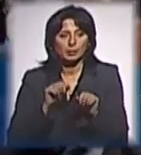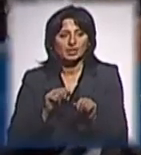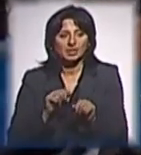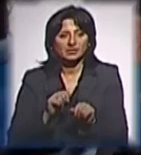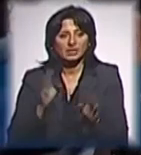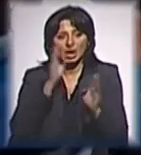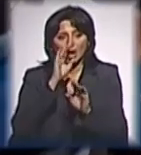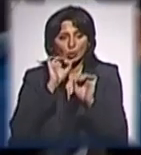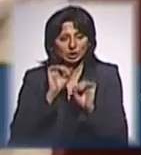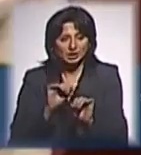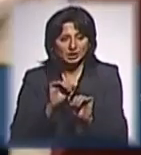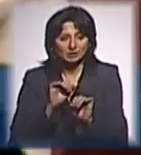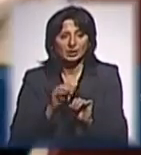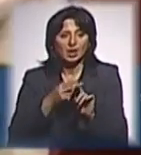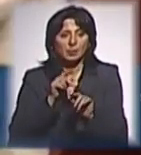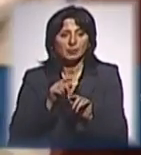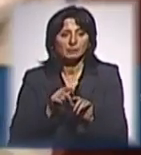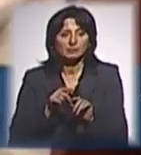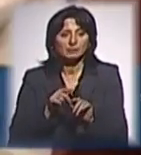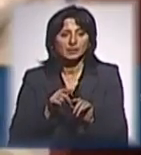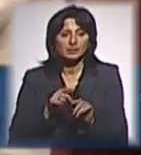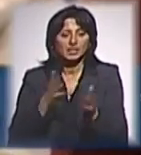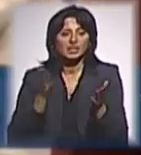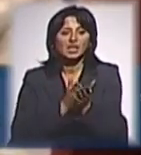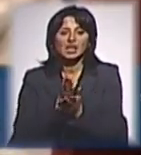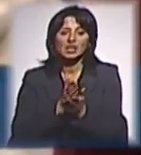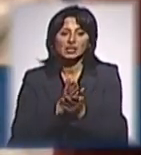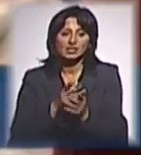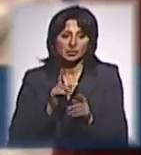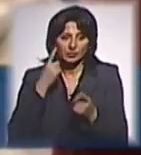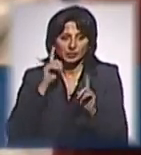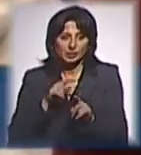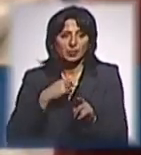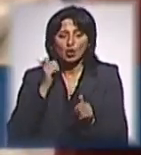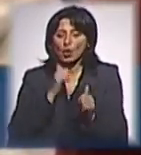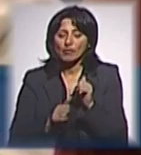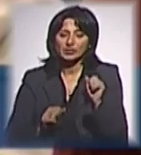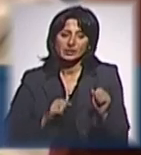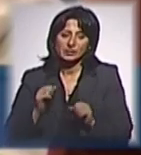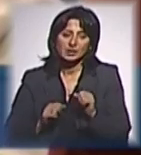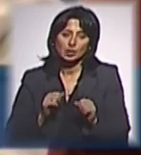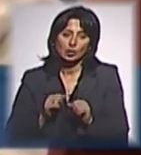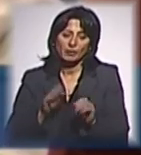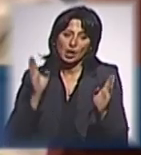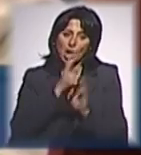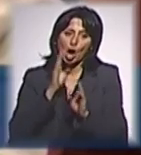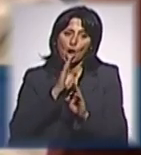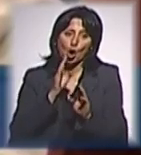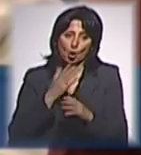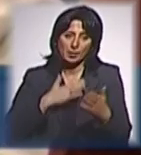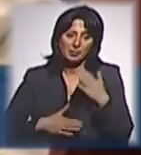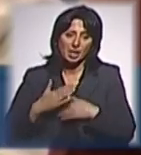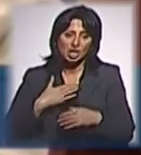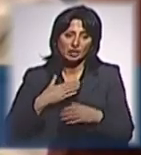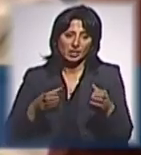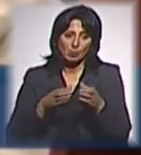ისევე როგორც გარემოს დაცვა, ამხრივაც სხვადასხვაის დიდი ხნის განმავლობაში ამხრივ უფრო მიცნობდნენ, თუმცა მე ყოველთვის ვილობდი ეკოლოგია, რომელიც ახლა მიხარია, რომ